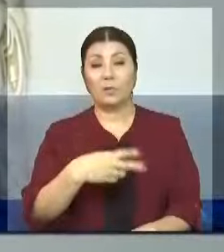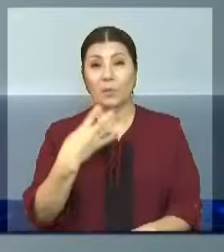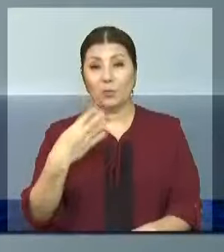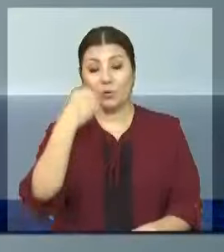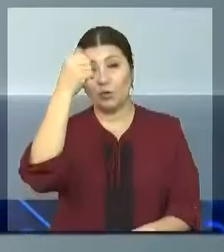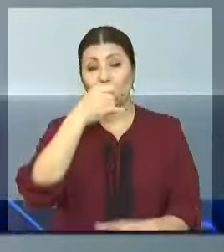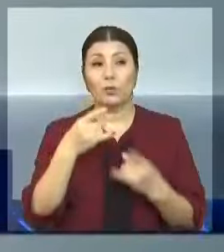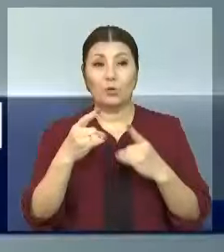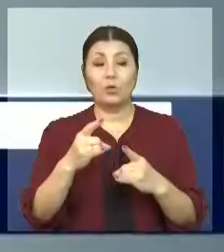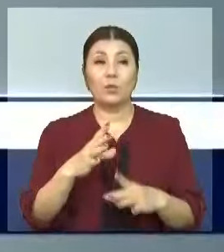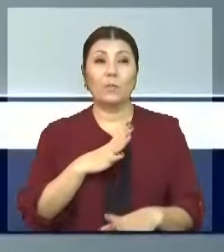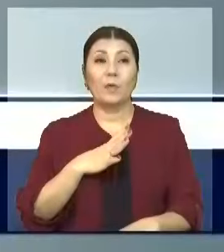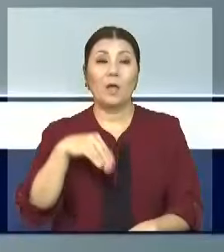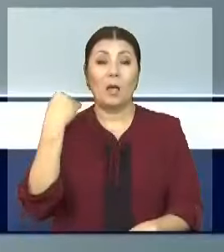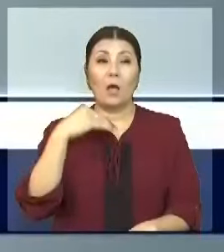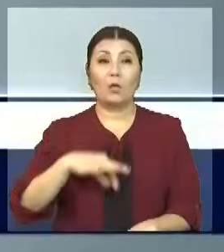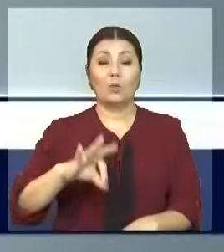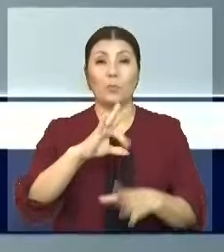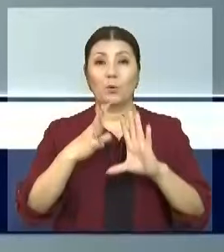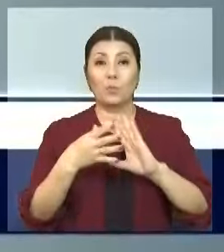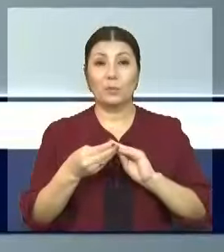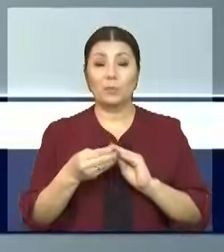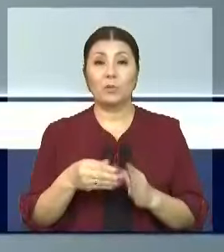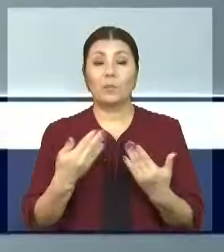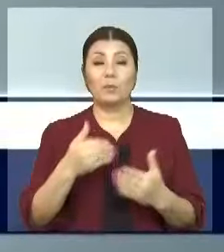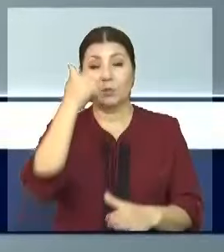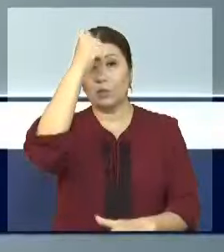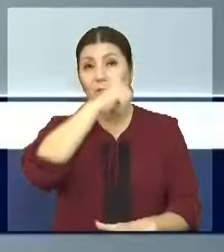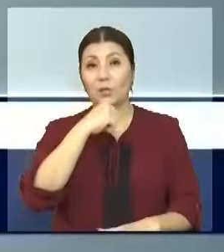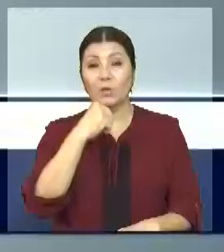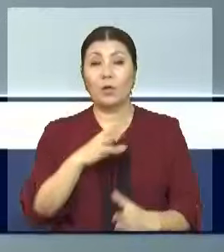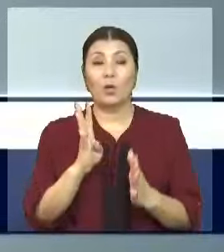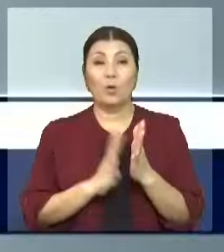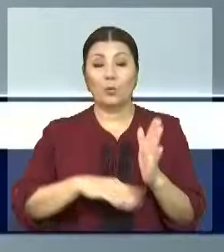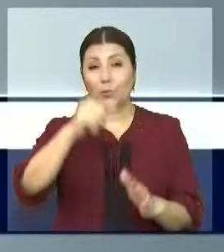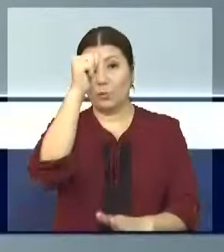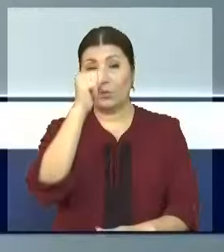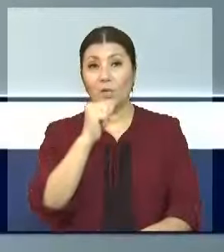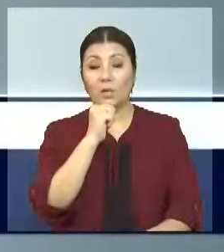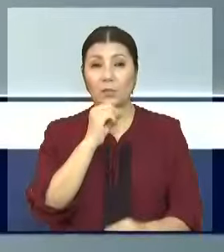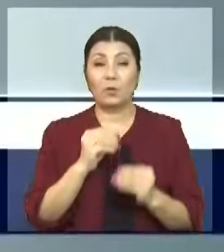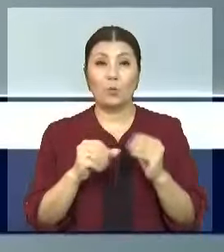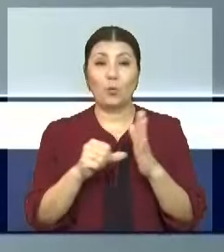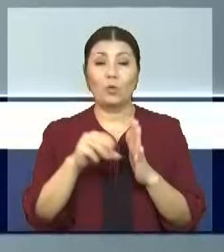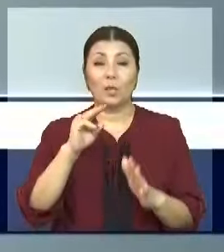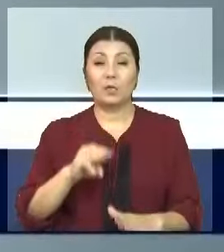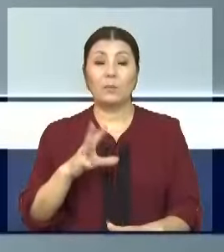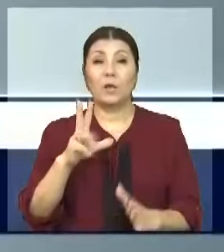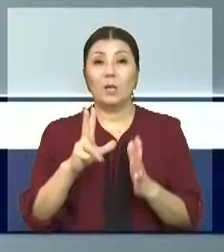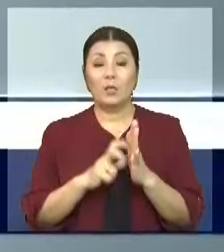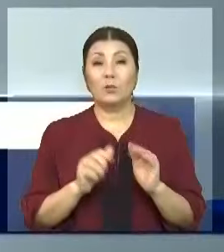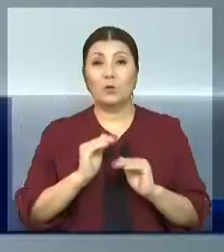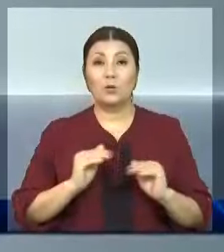үшем. Ақтөбе облысы бойынша биылғы жылдың 9 айында 16800 бала дүниеге